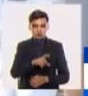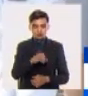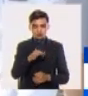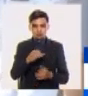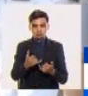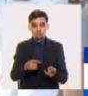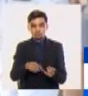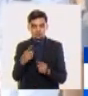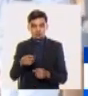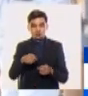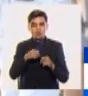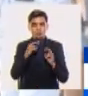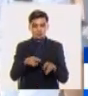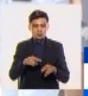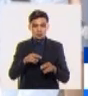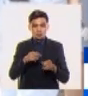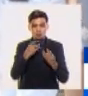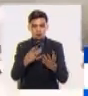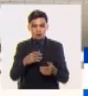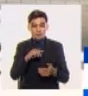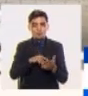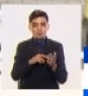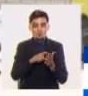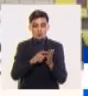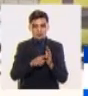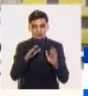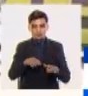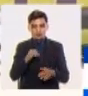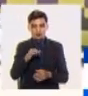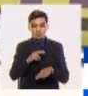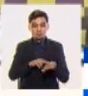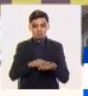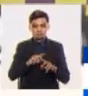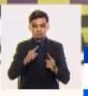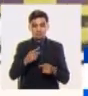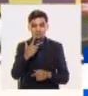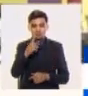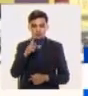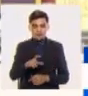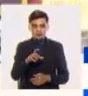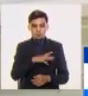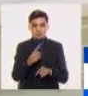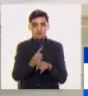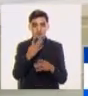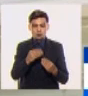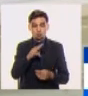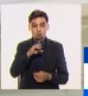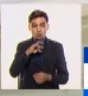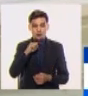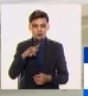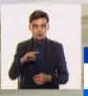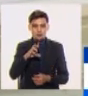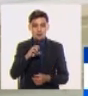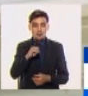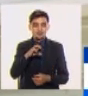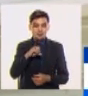из реанимации в обычную палату. По делу о трагедии полицейские арестовали 3 человек. В первый же день задержали Турара Бесембина,